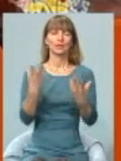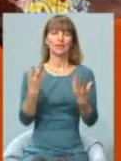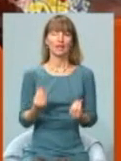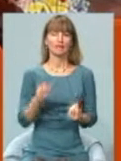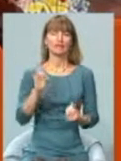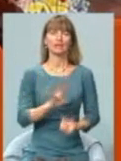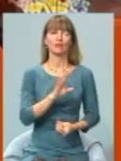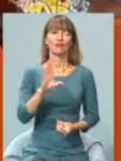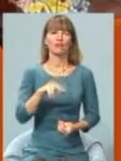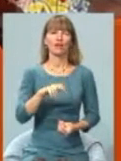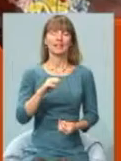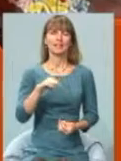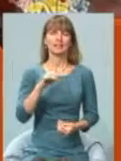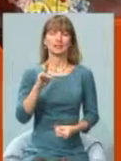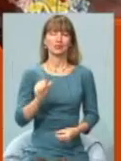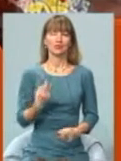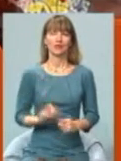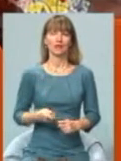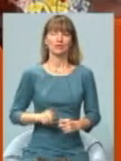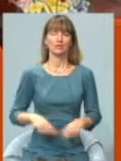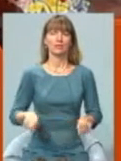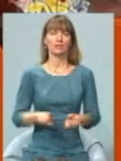Валентина –